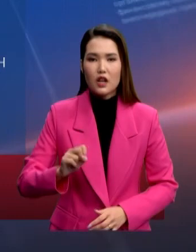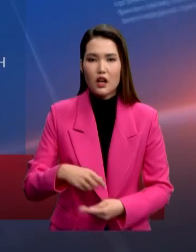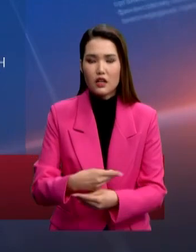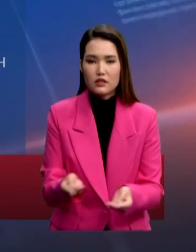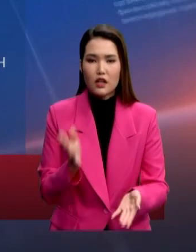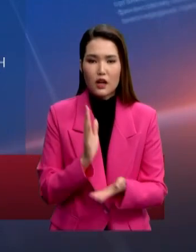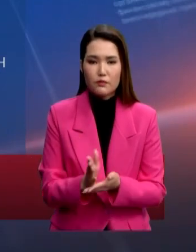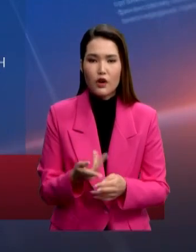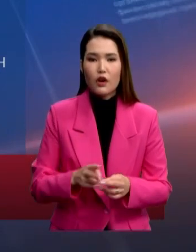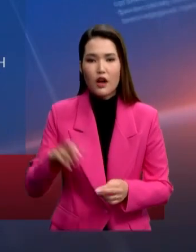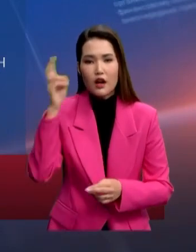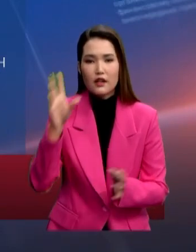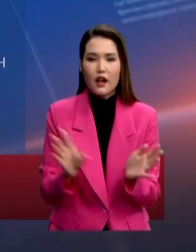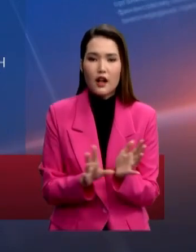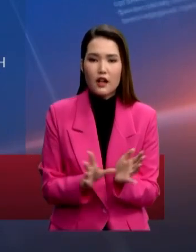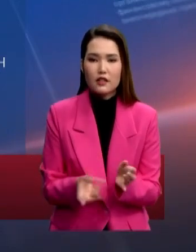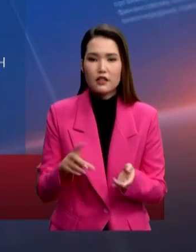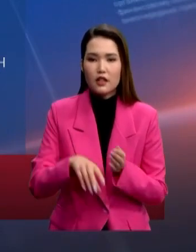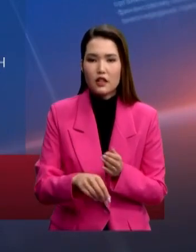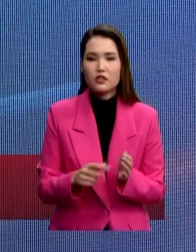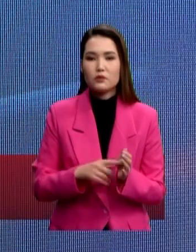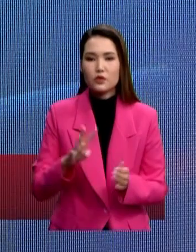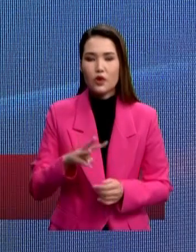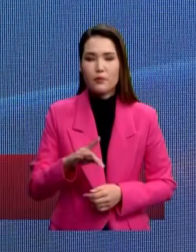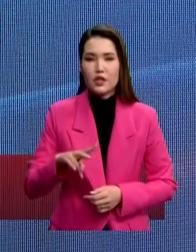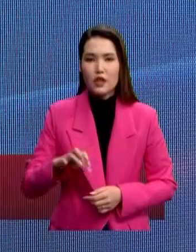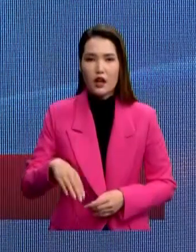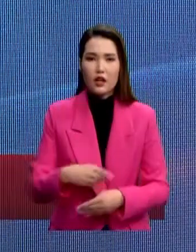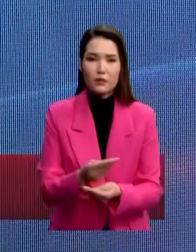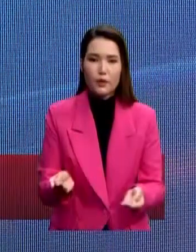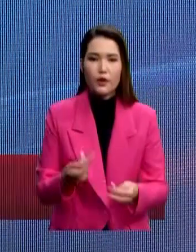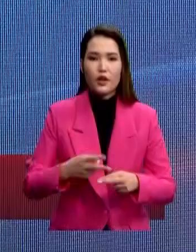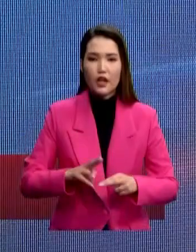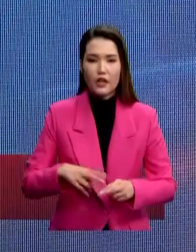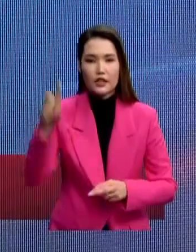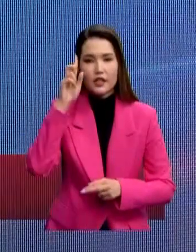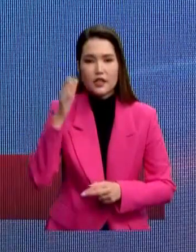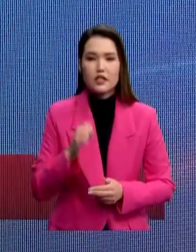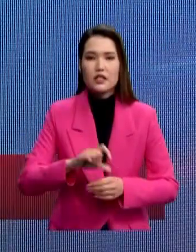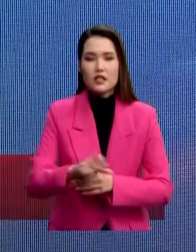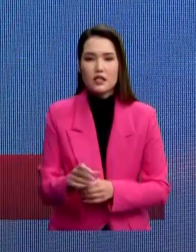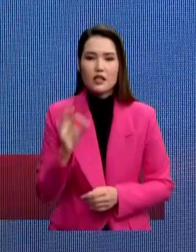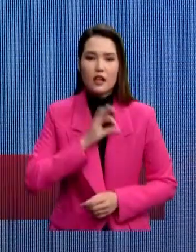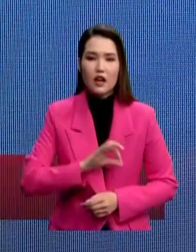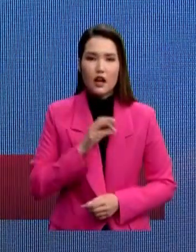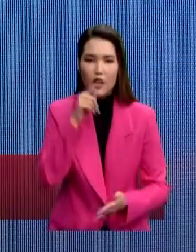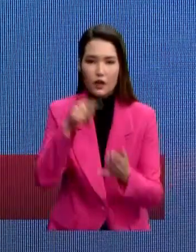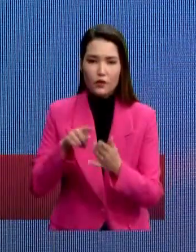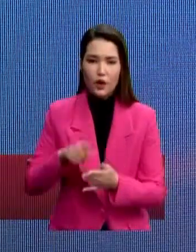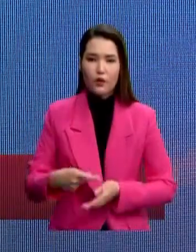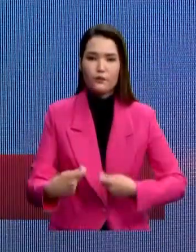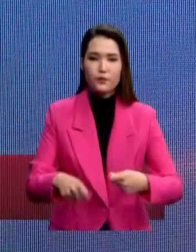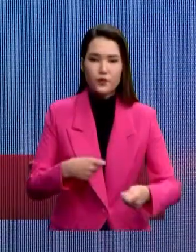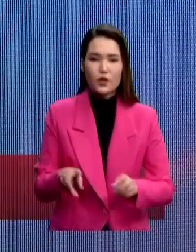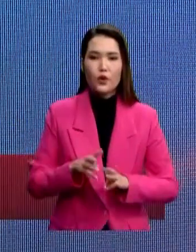отыр. Электроэнергетикасын дамытуға 74 миллиард теңге бөлінген. Осы орайда еліміздің сыртқы қарызына ерекше тоқталғым келіп тұр.